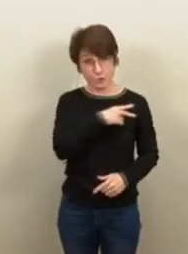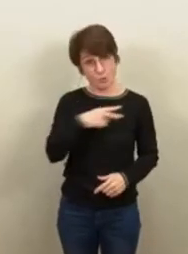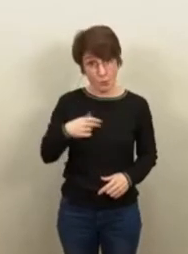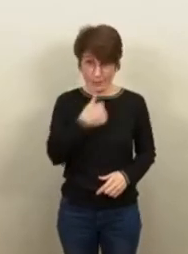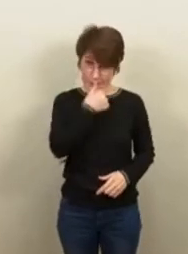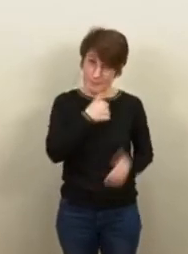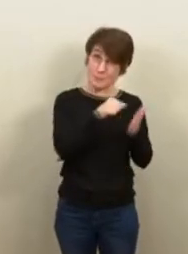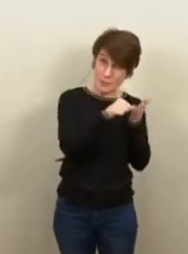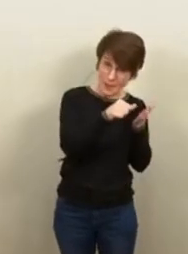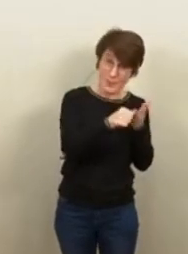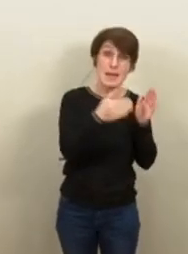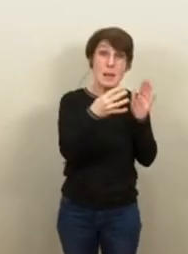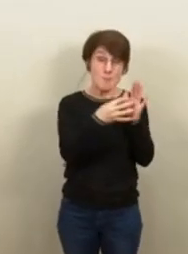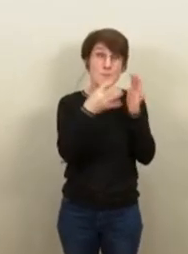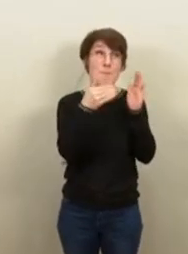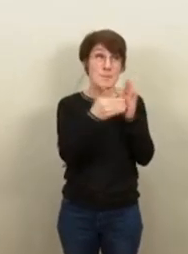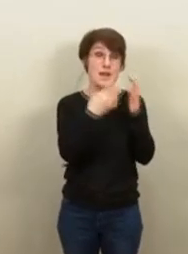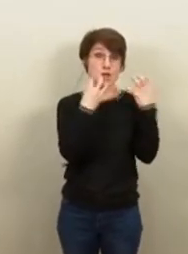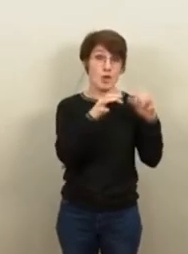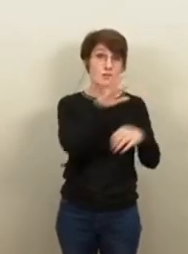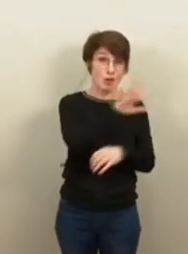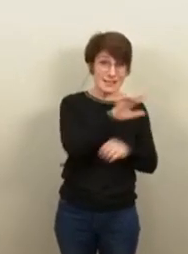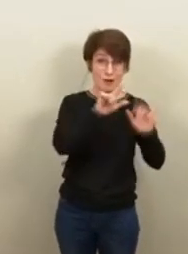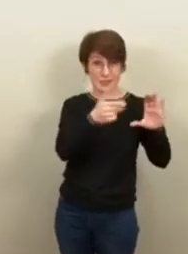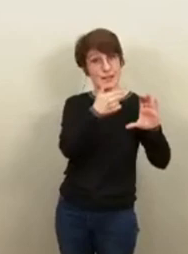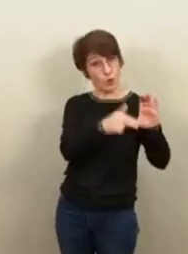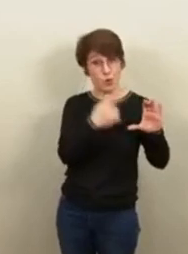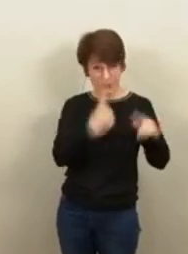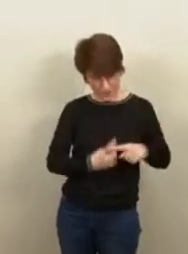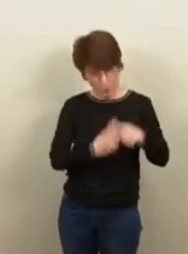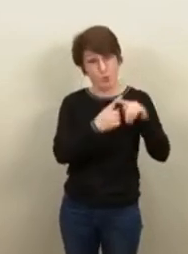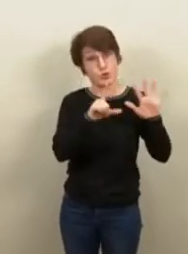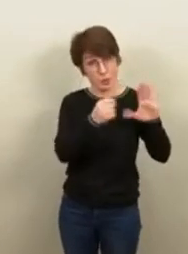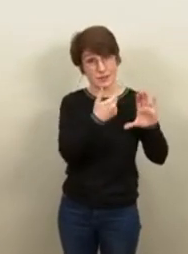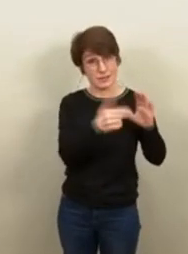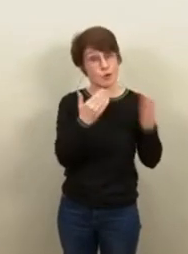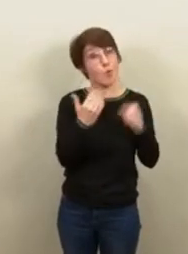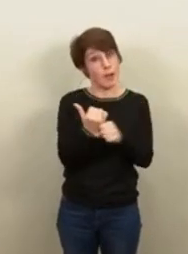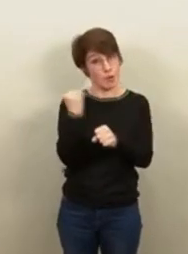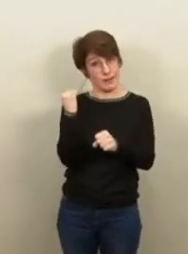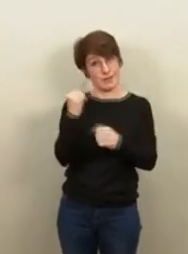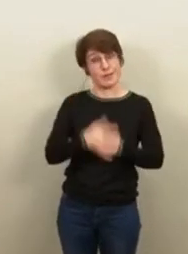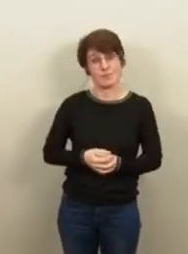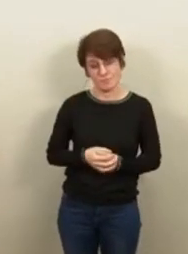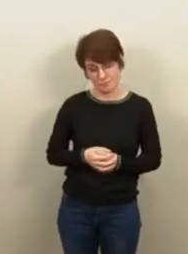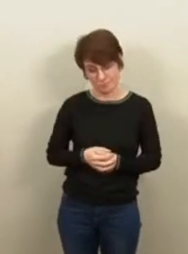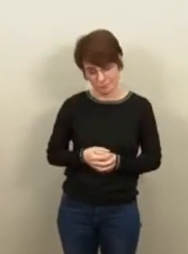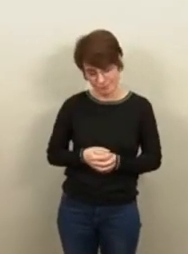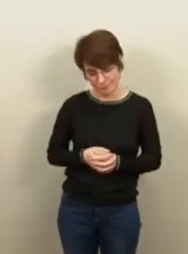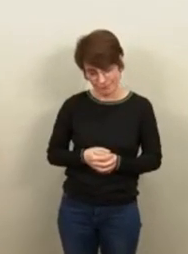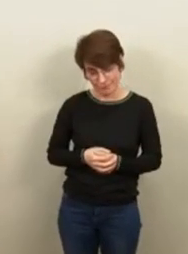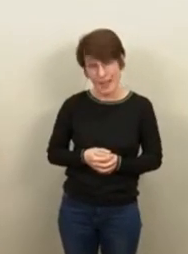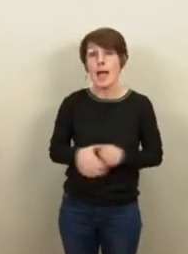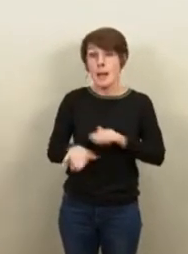1 957 €, donc globalement 70 € de plus qu'en 2021. Avec la seule augmentation